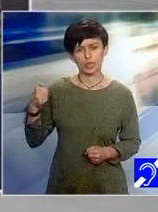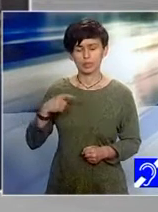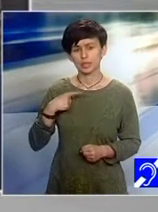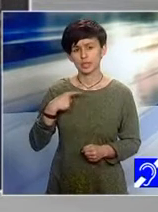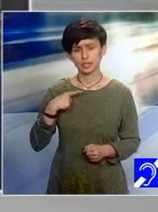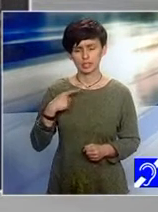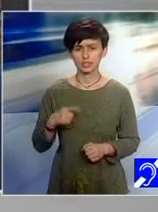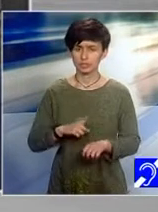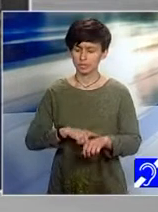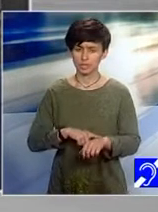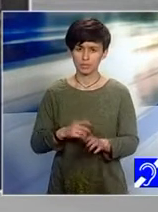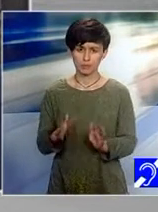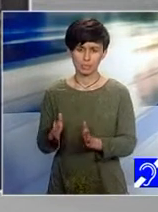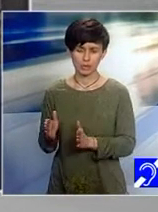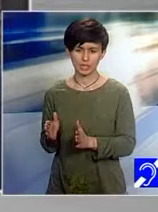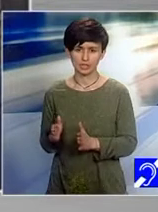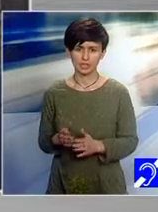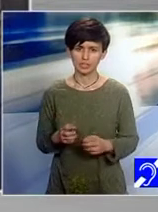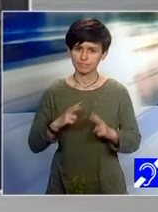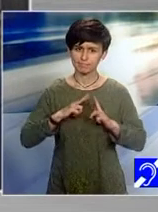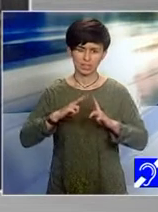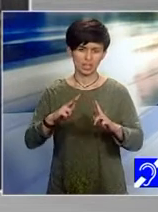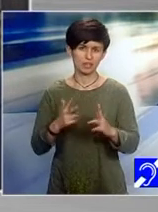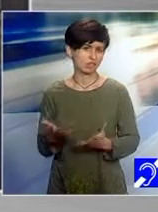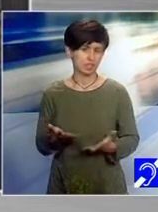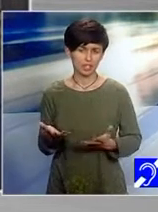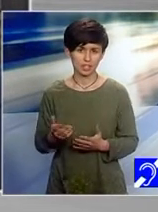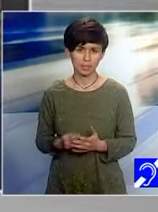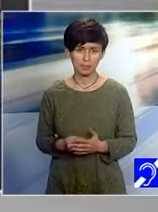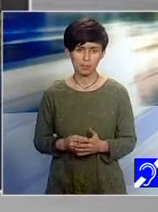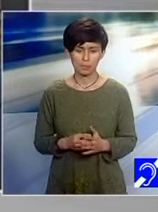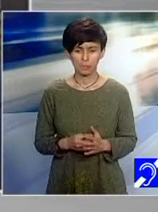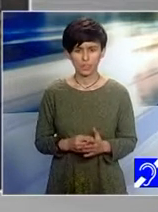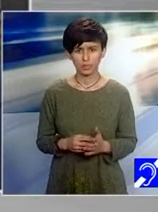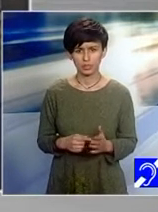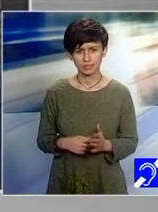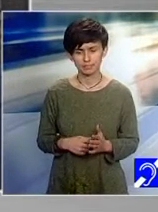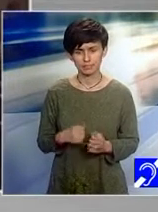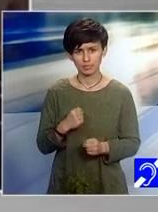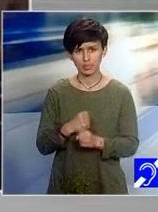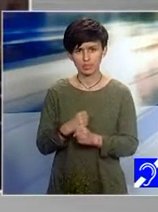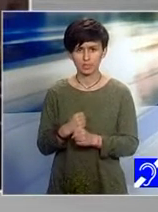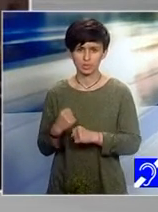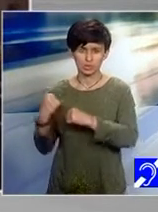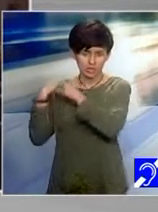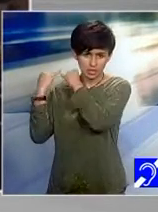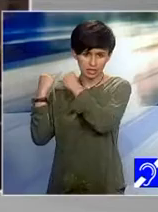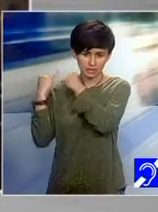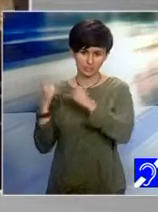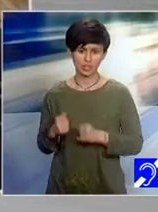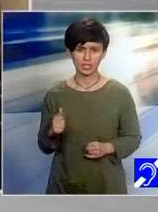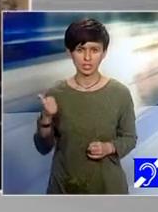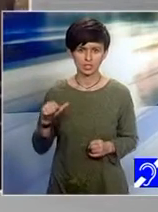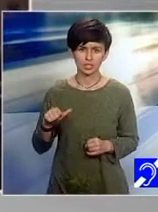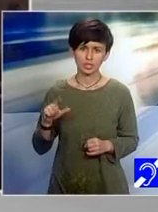dintre momentele teribile care au marcat istoria secolului al XX-lea.